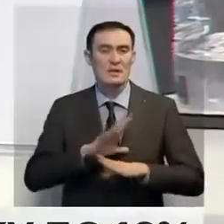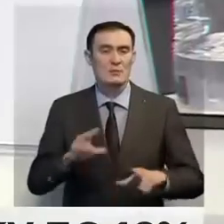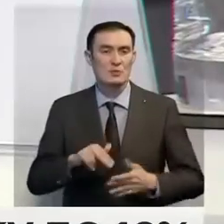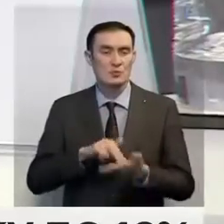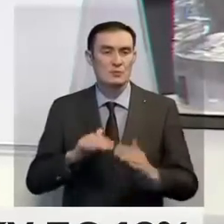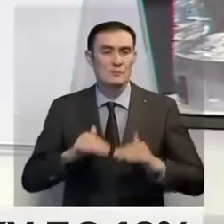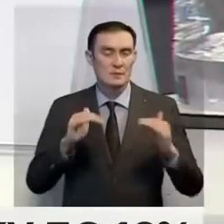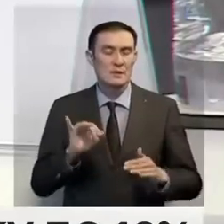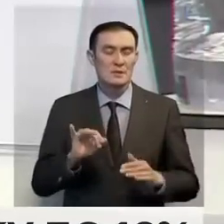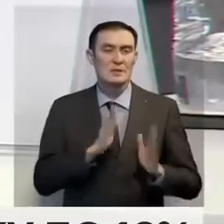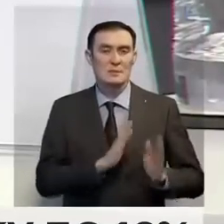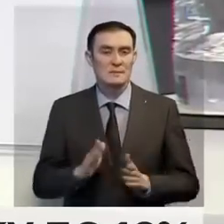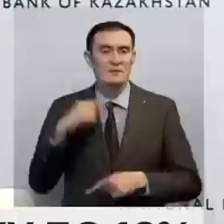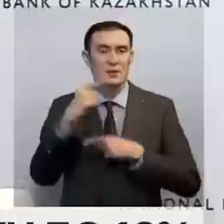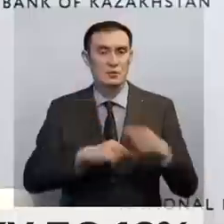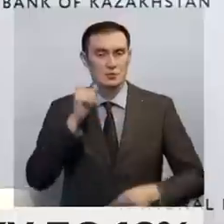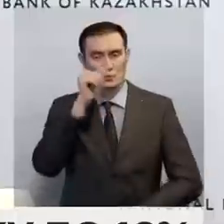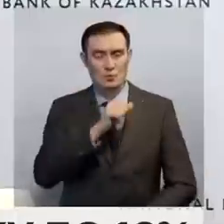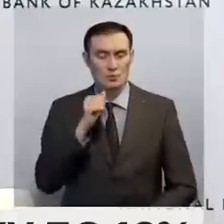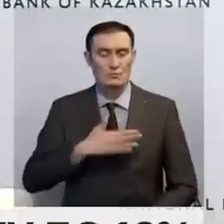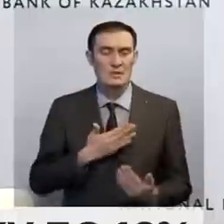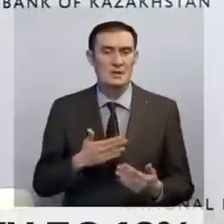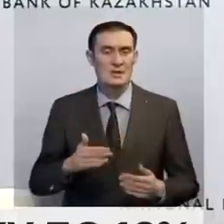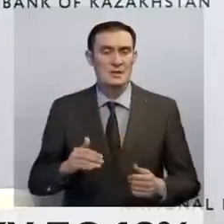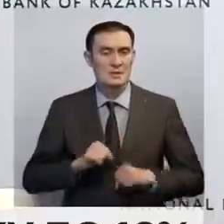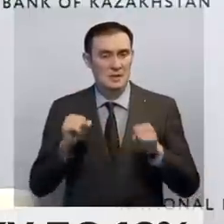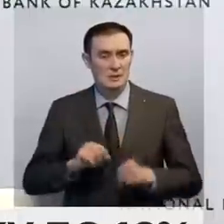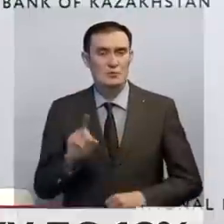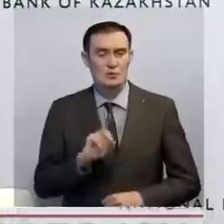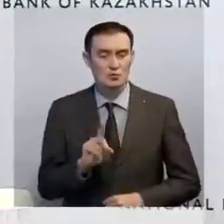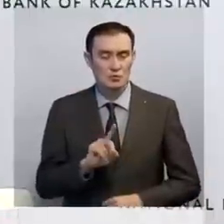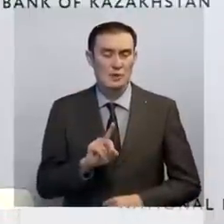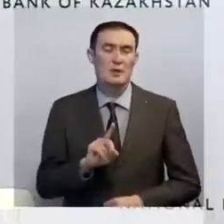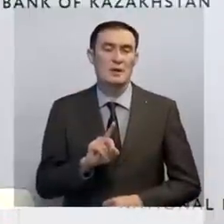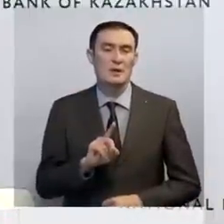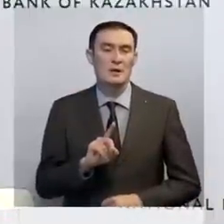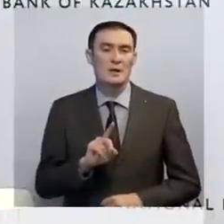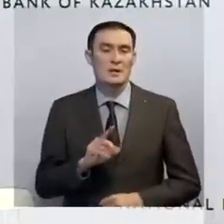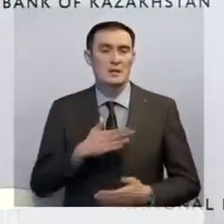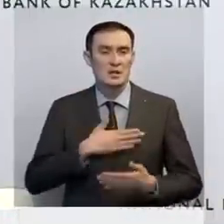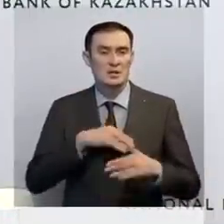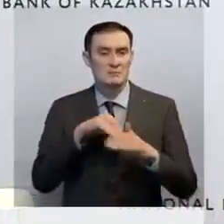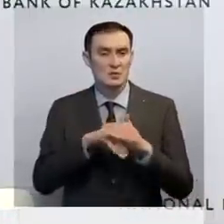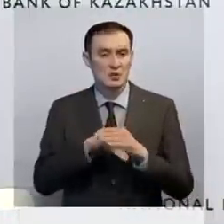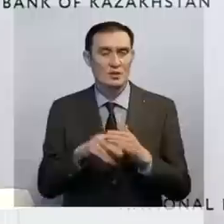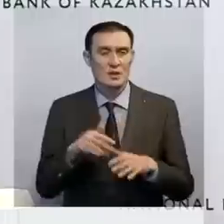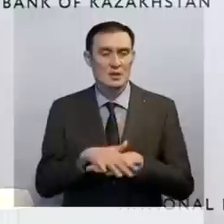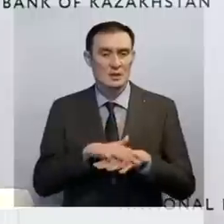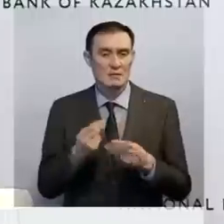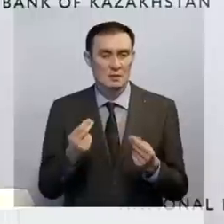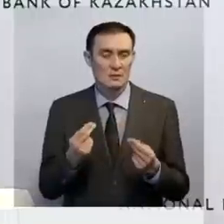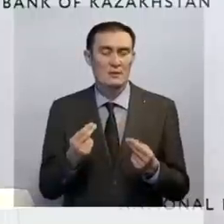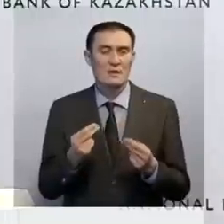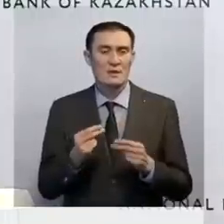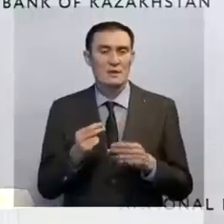и стабилизировать их в следующем году. Мы делаем все от нас зависящее для того, чтобы сбережения наших граждан не обесценивались